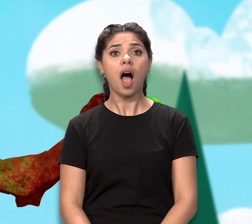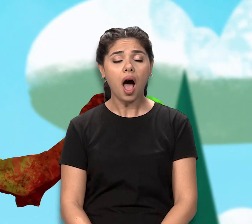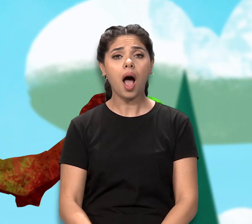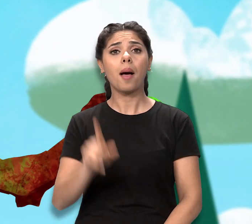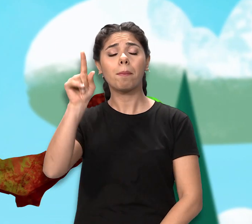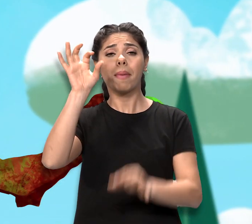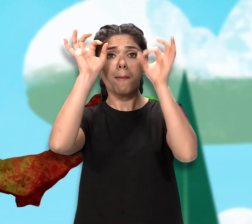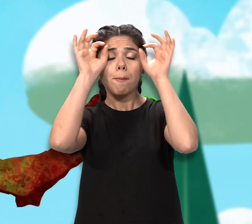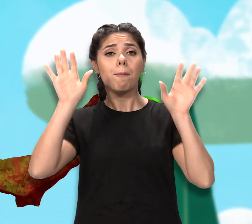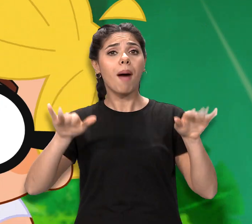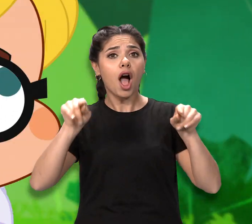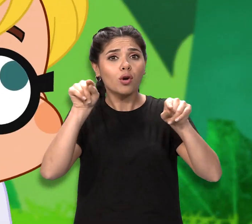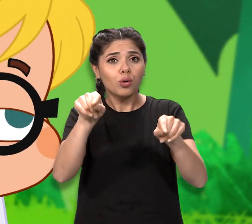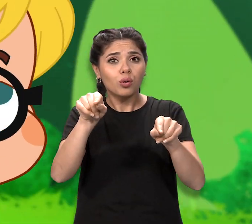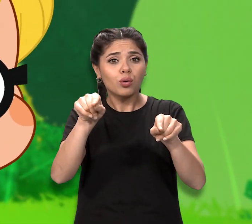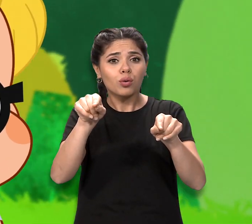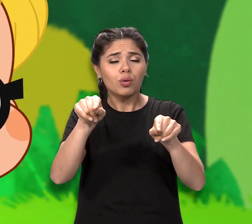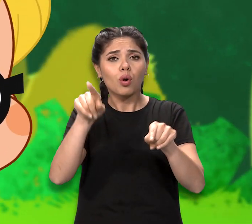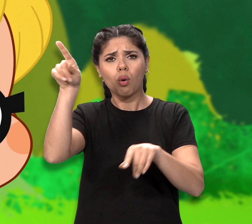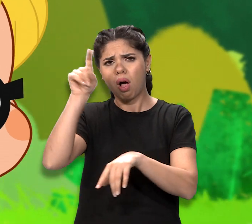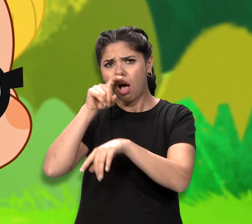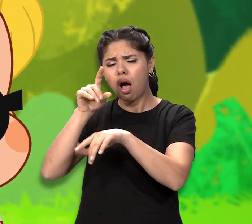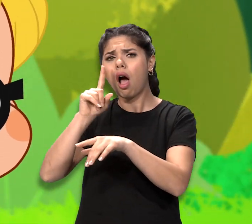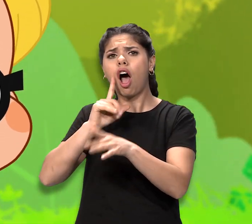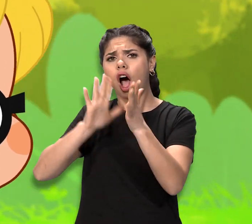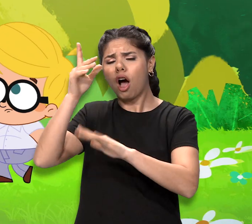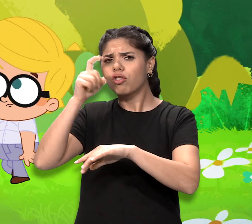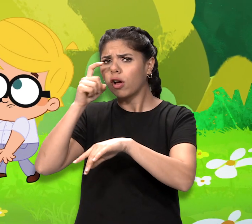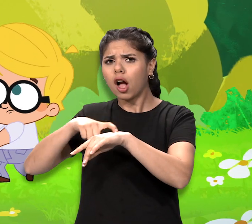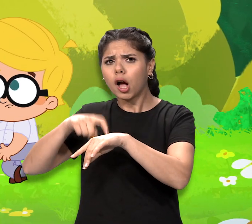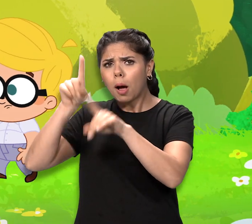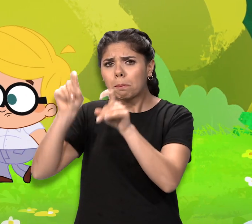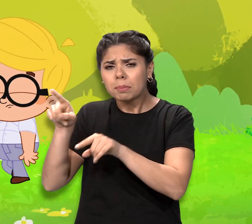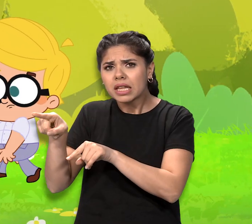Oo, bir baykuş. Ağaç kaka mı?